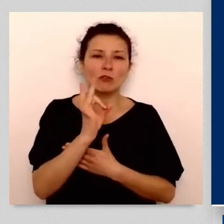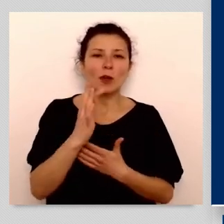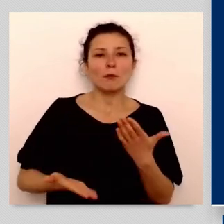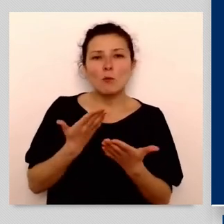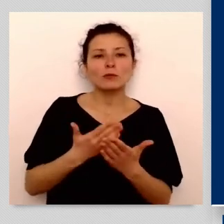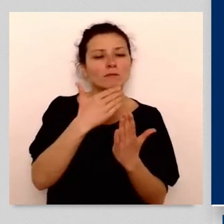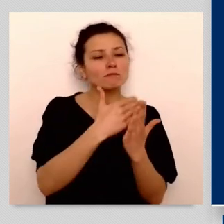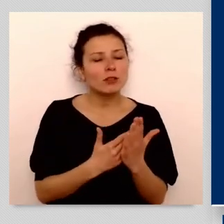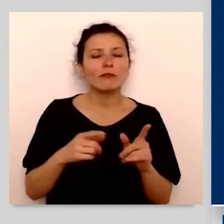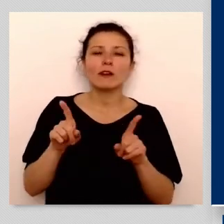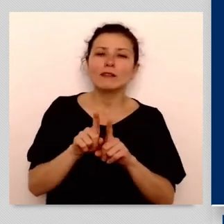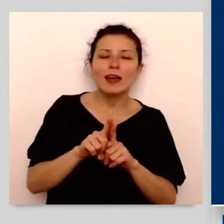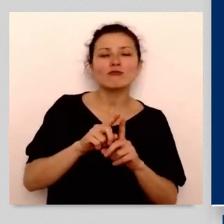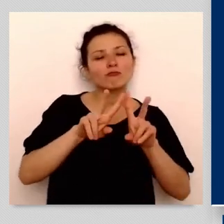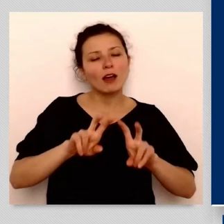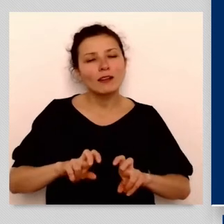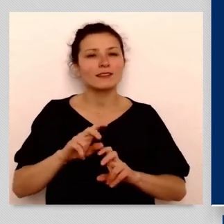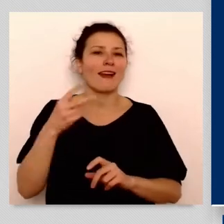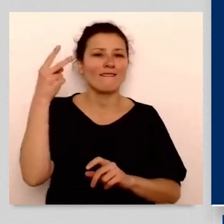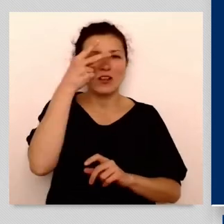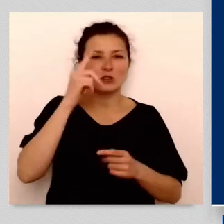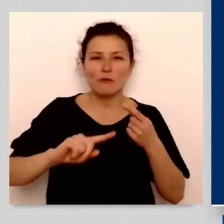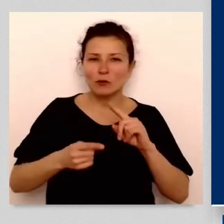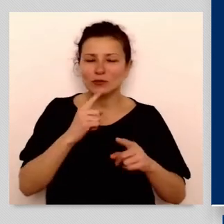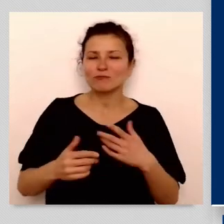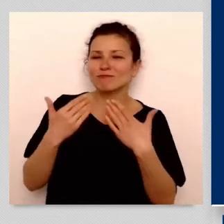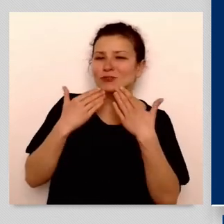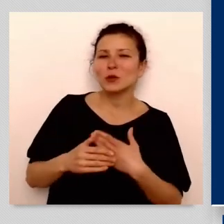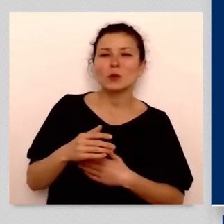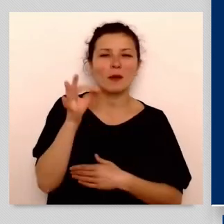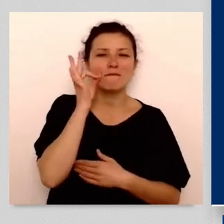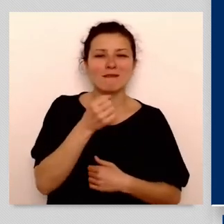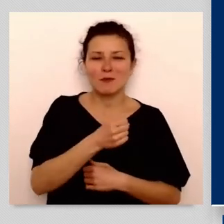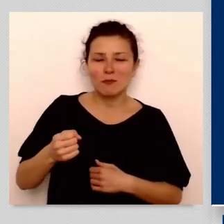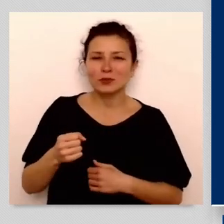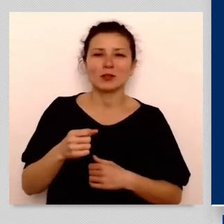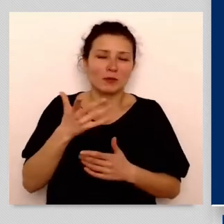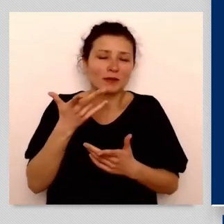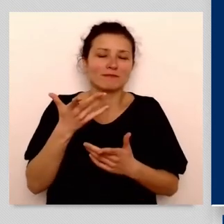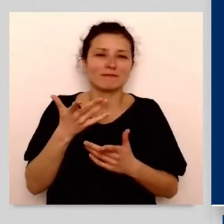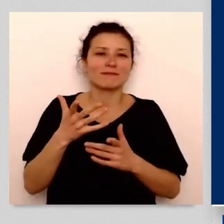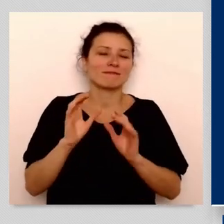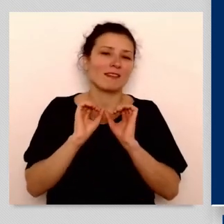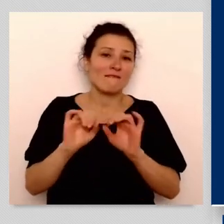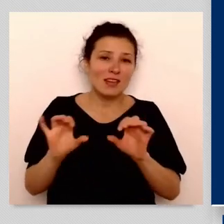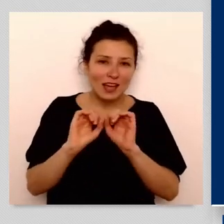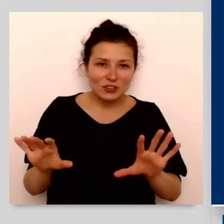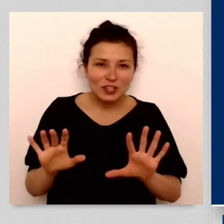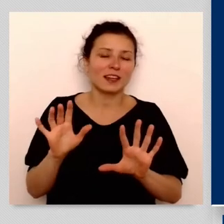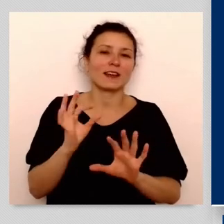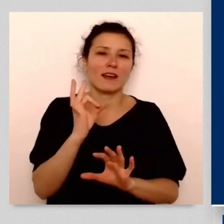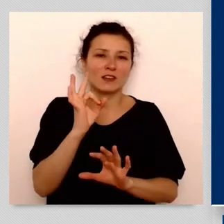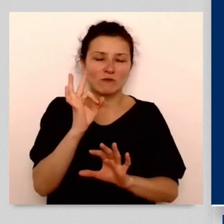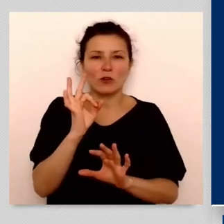analizy też może filozofii politycznej. Dziękuję pani poseł za właśnie osadzenie tej refleksji też w pewnych